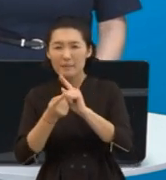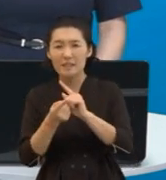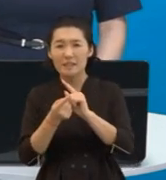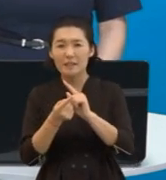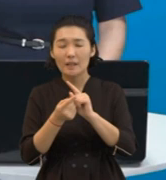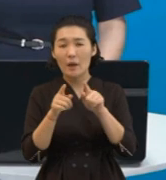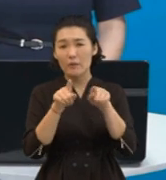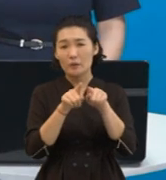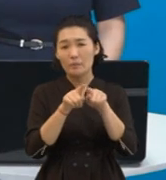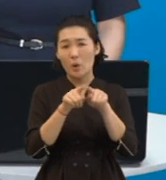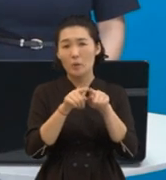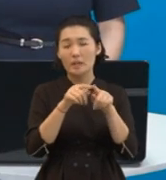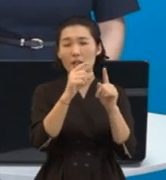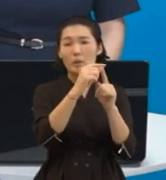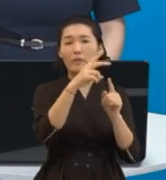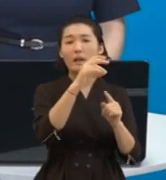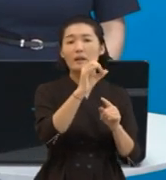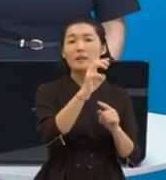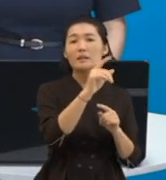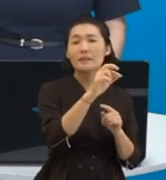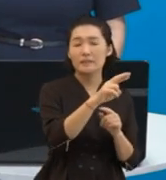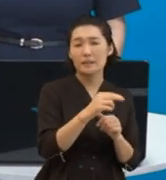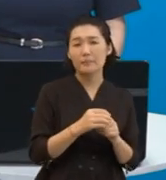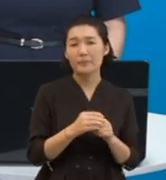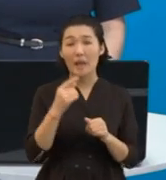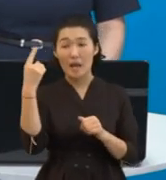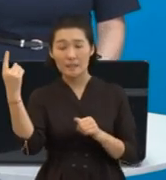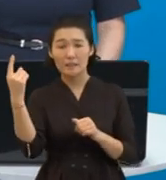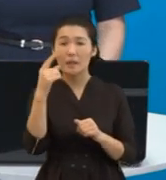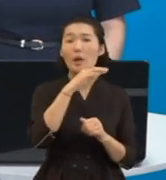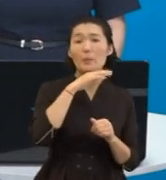принципу как слова лист1 много